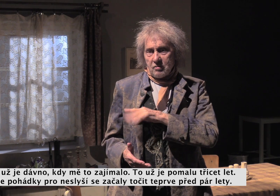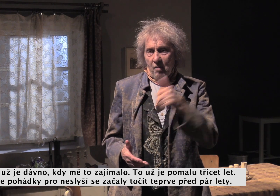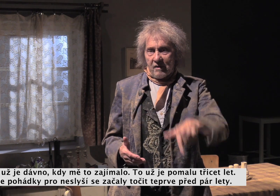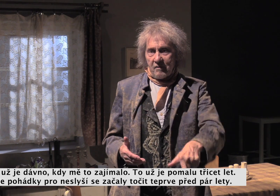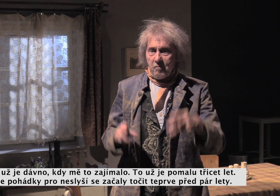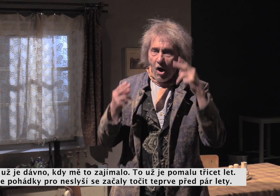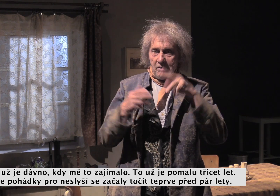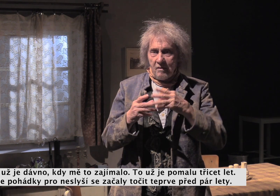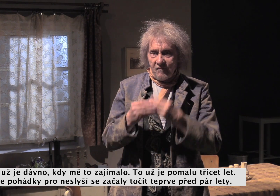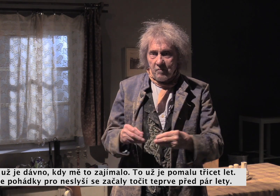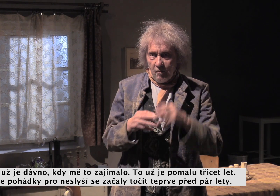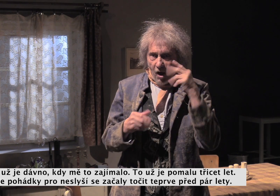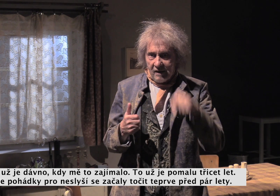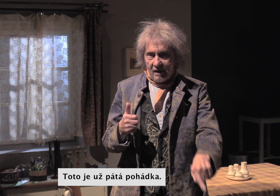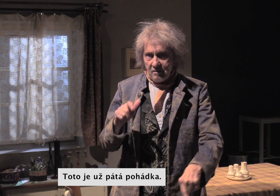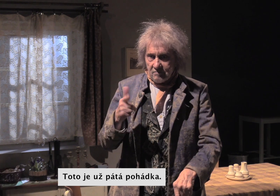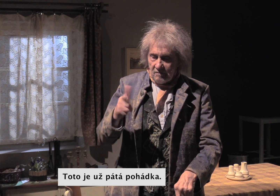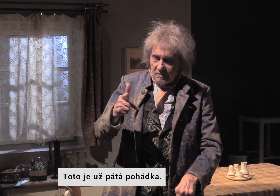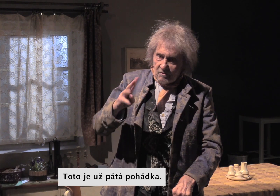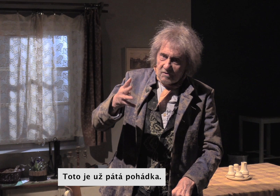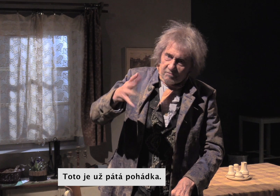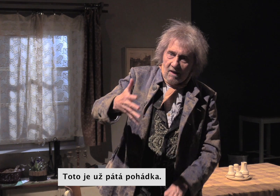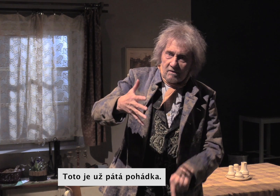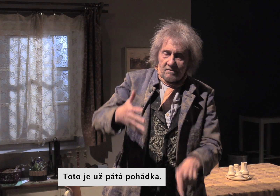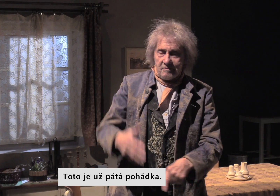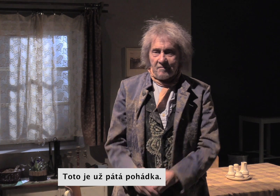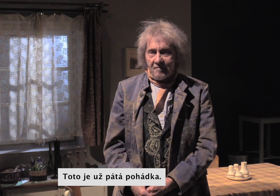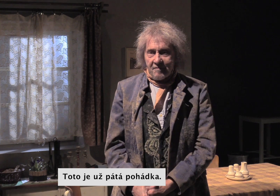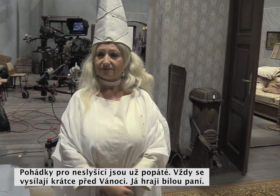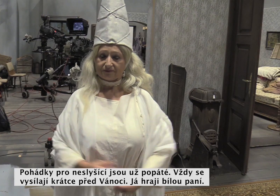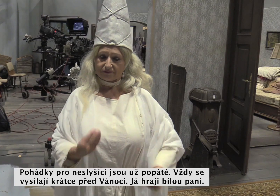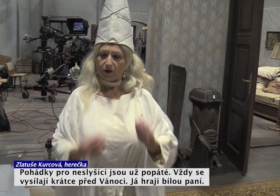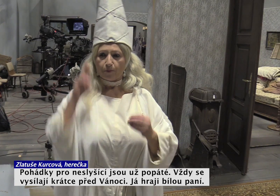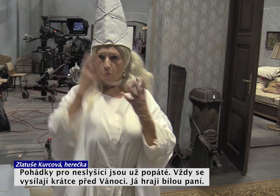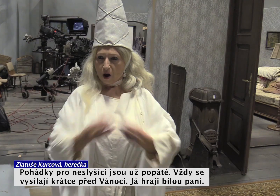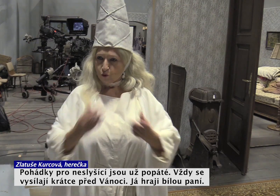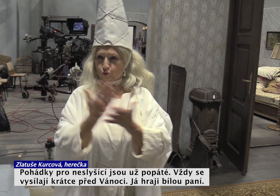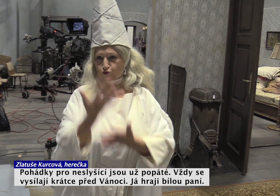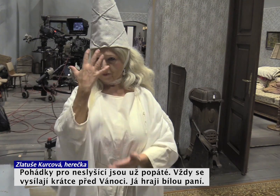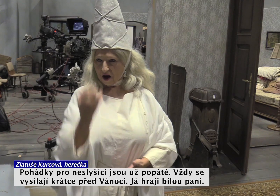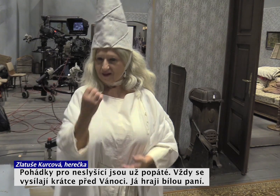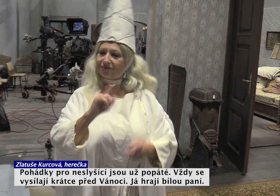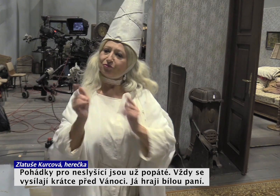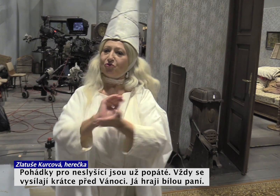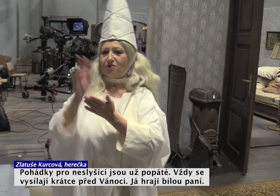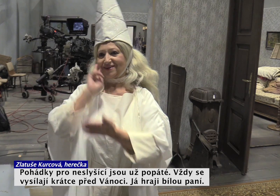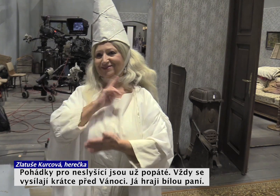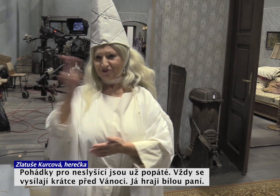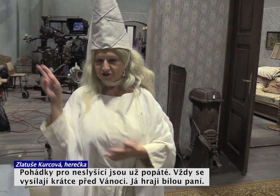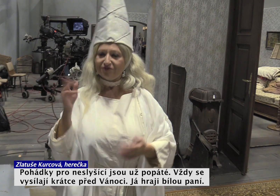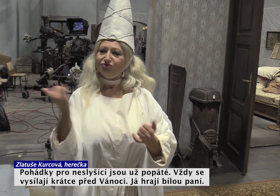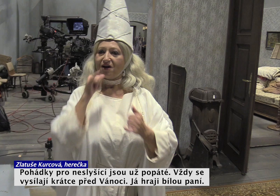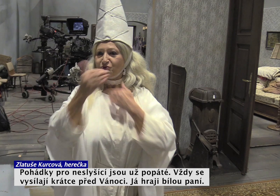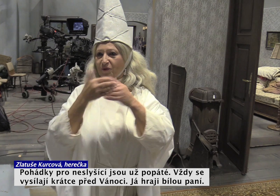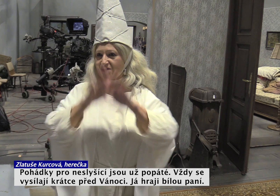točit teprve před pár lety. Toto je už pátá pohádka. Pohádky pro neslyšící jsou už po páté, vždy